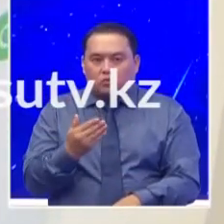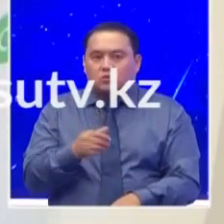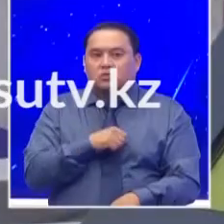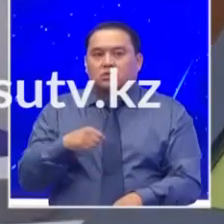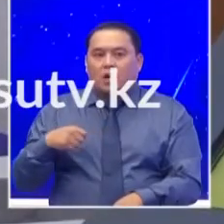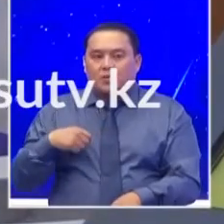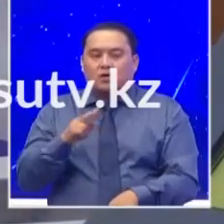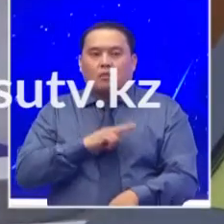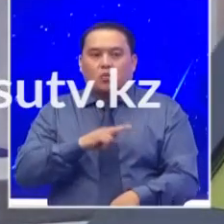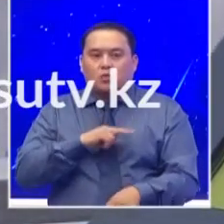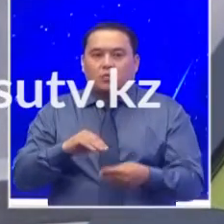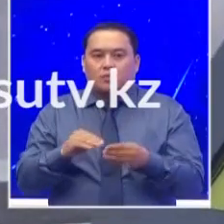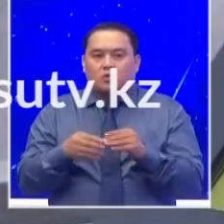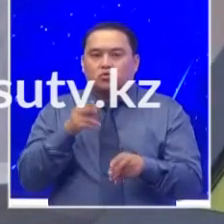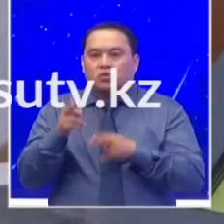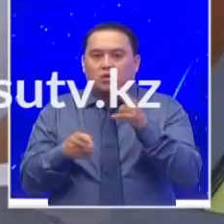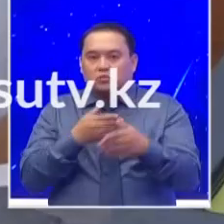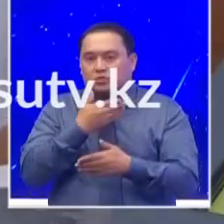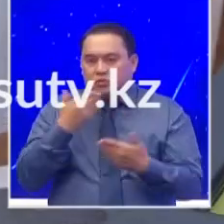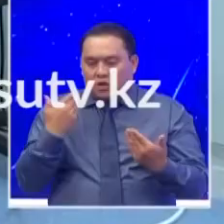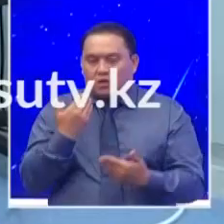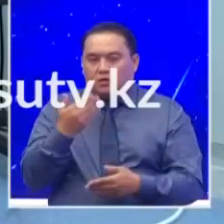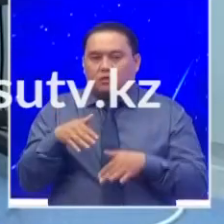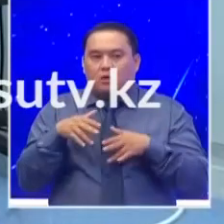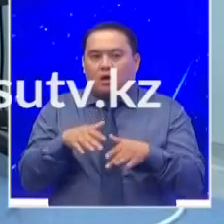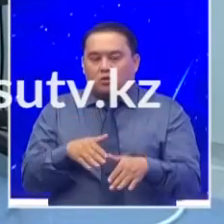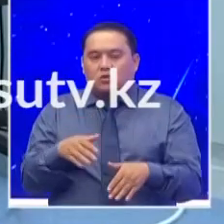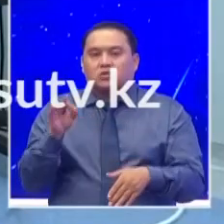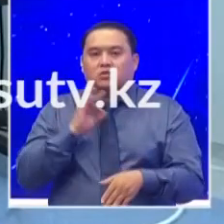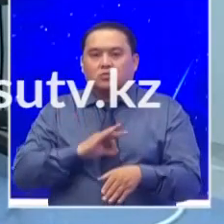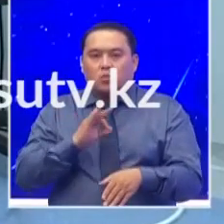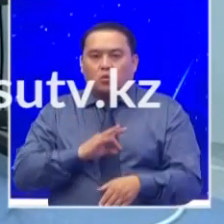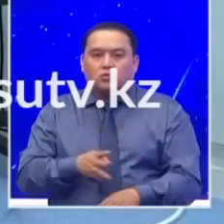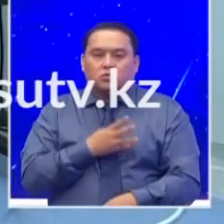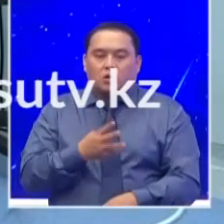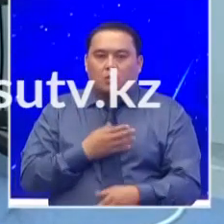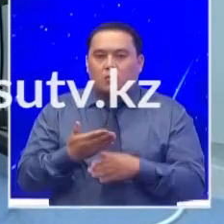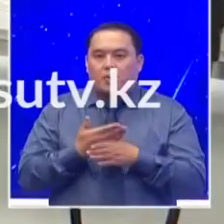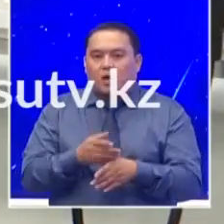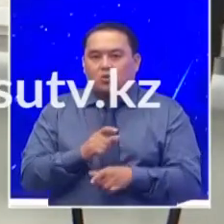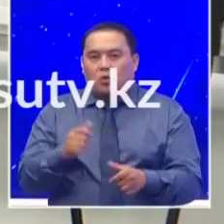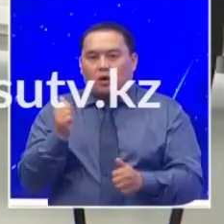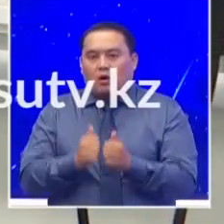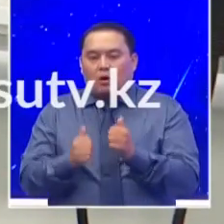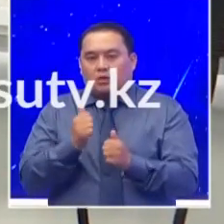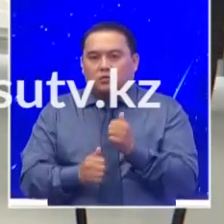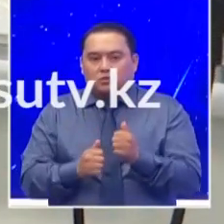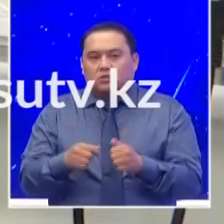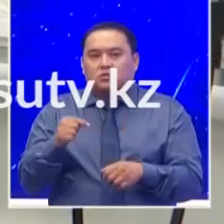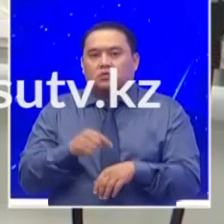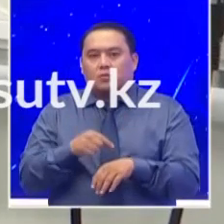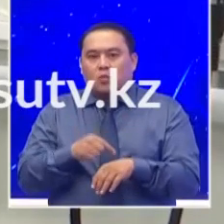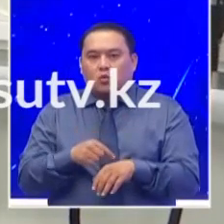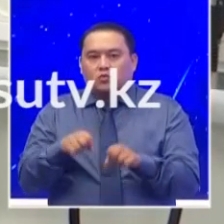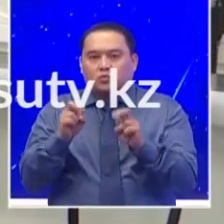сами медработники на проблему не жалуются. Преданные делу и преисполненные желания помогать людям, каждый из них освоил